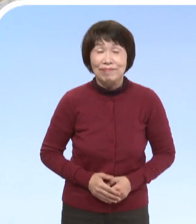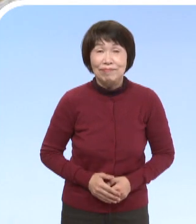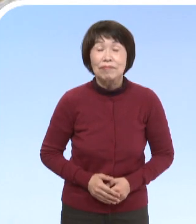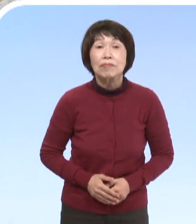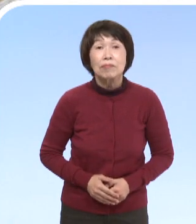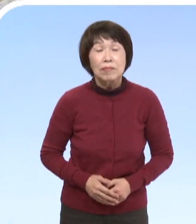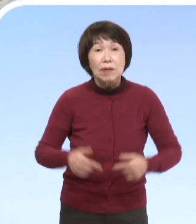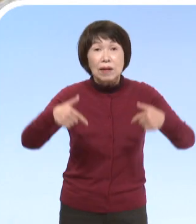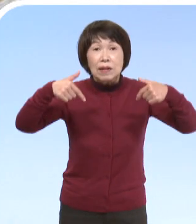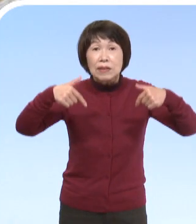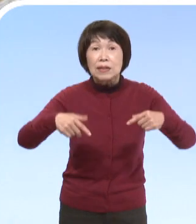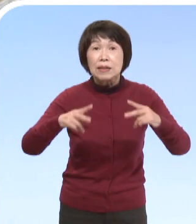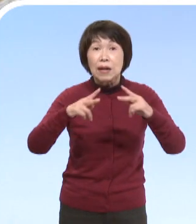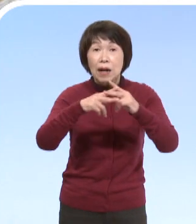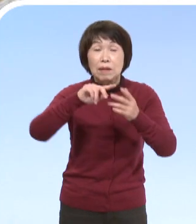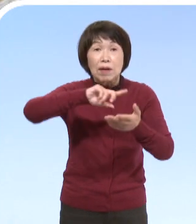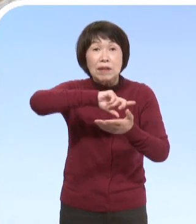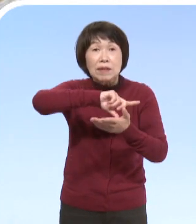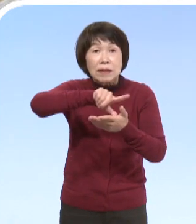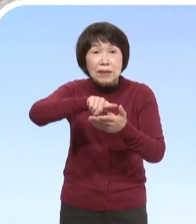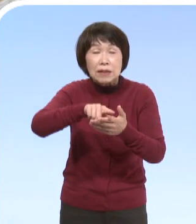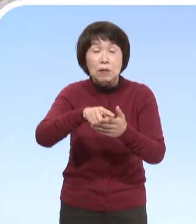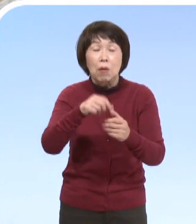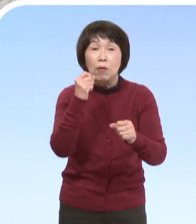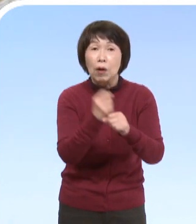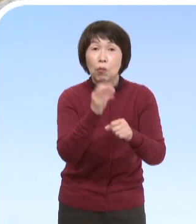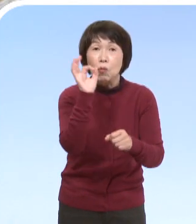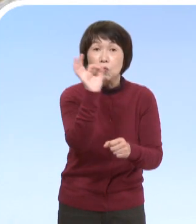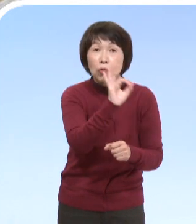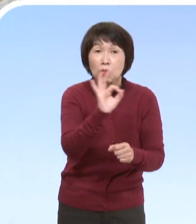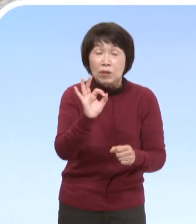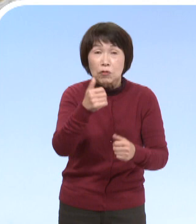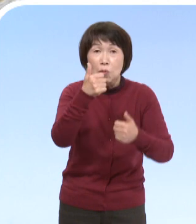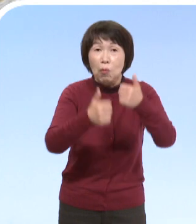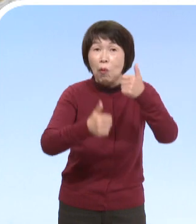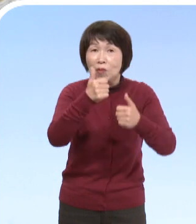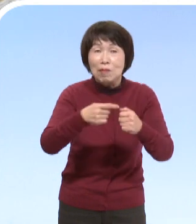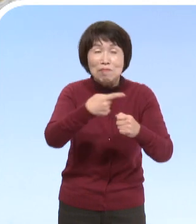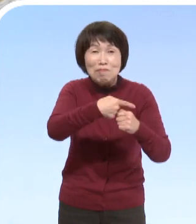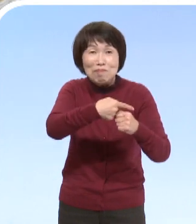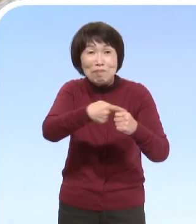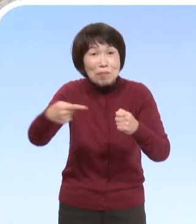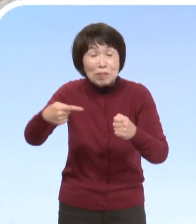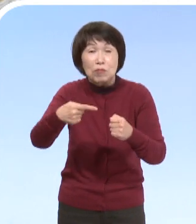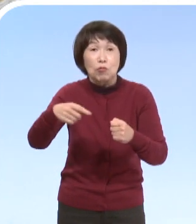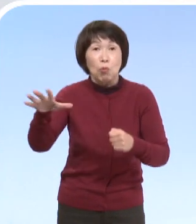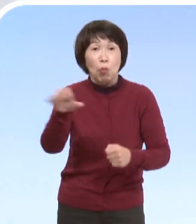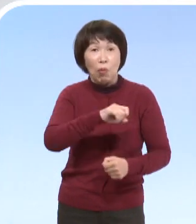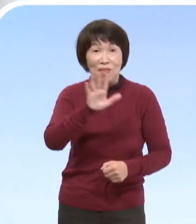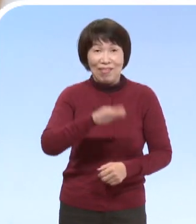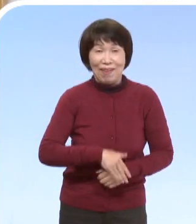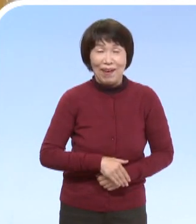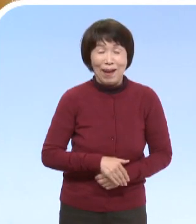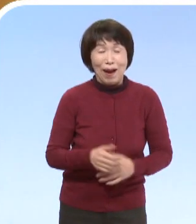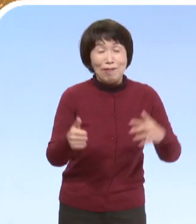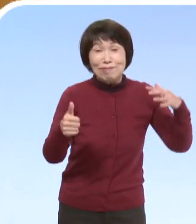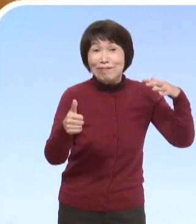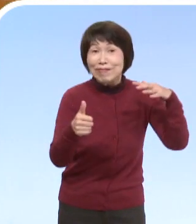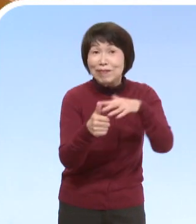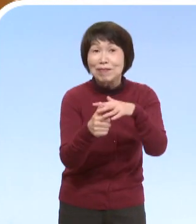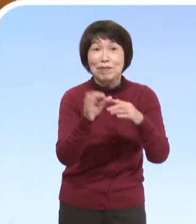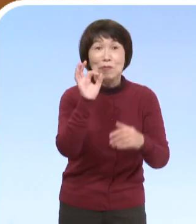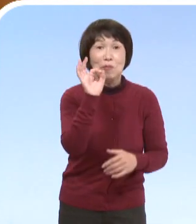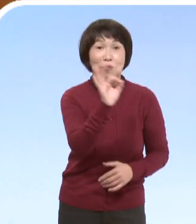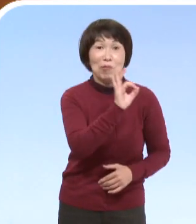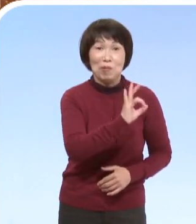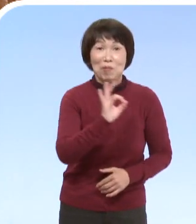実は西播磨地域の加工食品のコンテストでグランプリを獲得したことのある相生の大人気商品なん